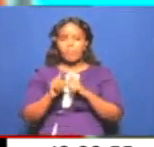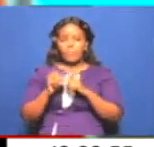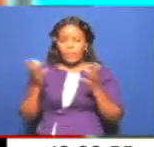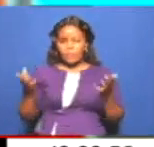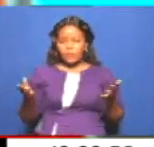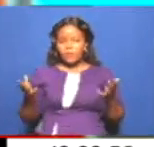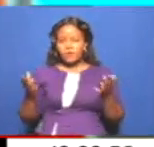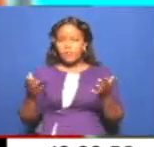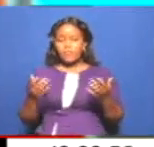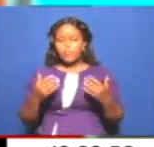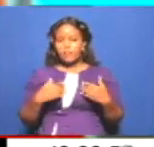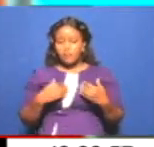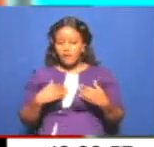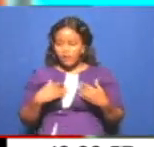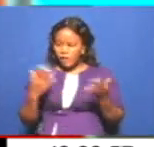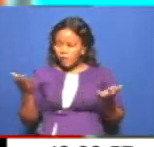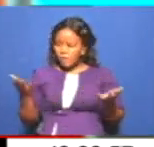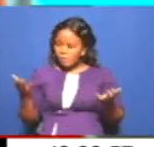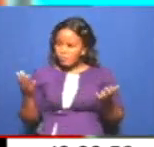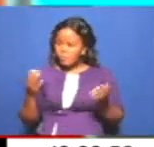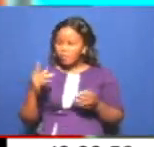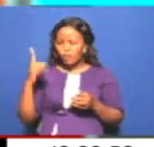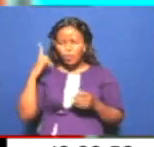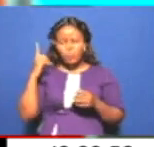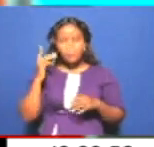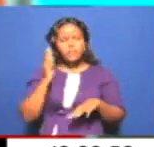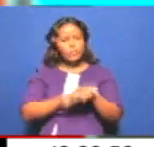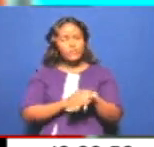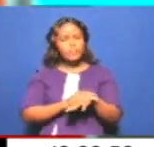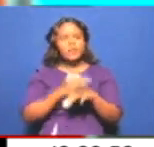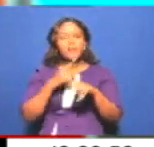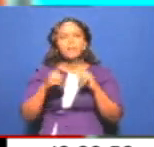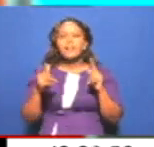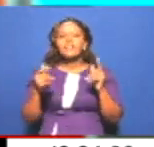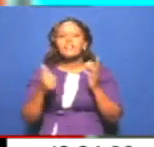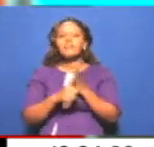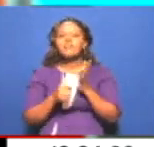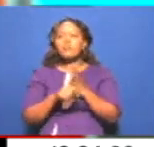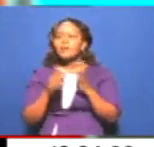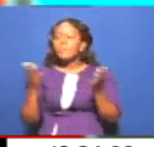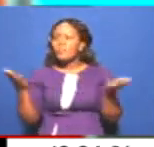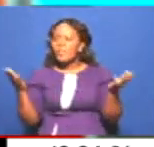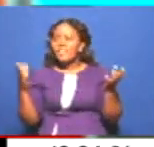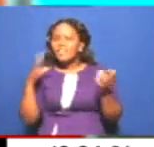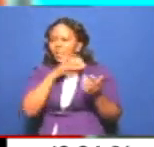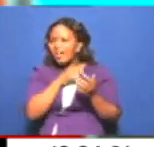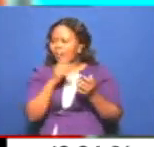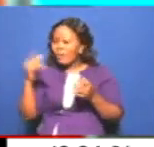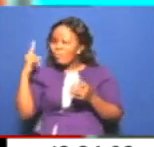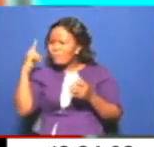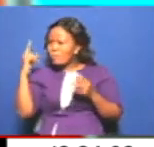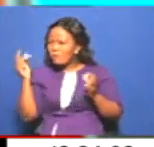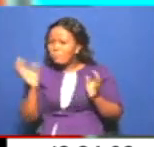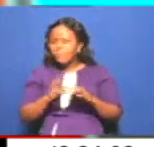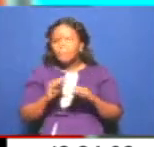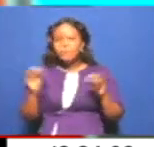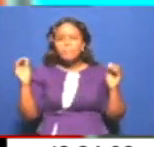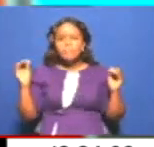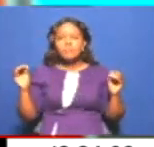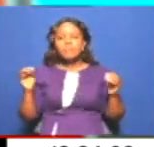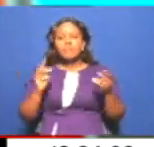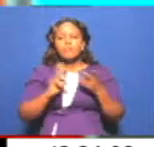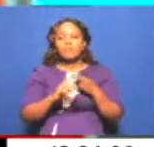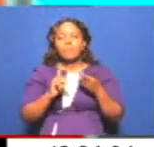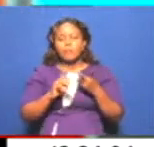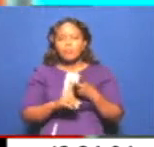tulionayo ni sheria mzuri sana, na mambo ambayo yanatuangusha kama nchi si ukosefu wa sheria. Si ukosefu wa sheria ambazo ziwezi tusaidia sisi